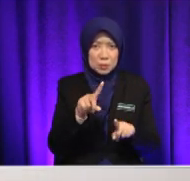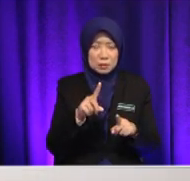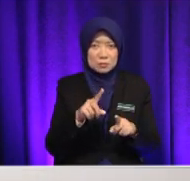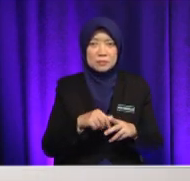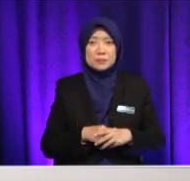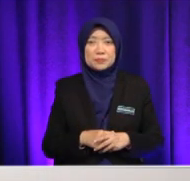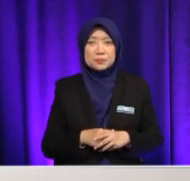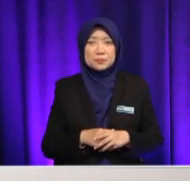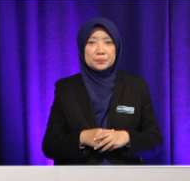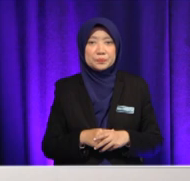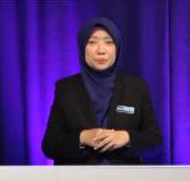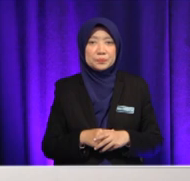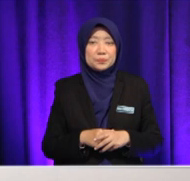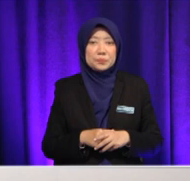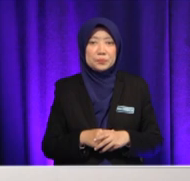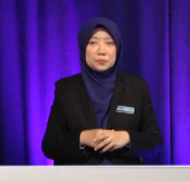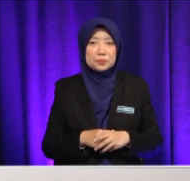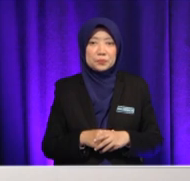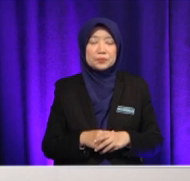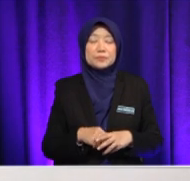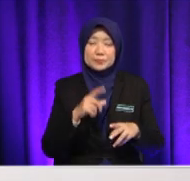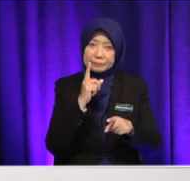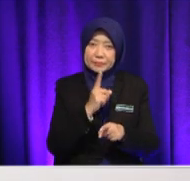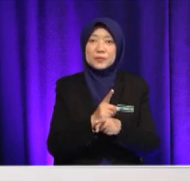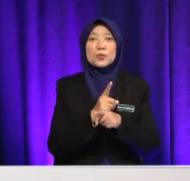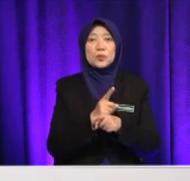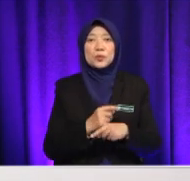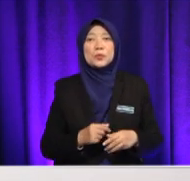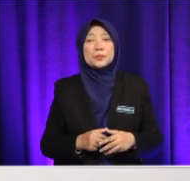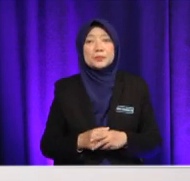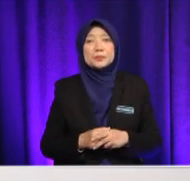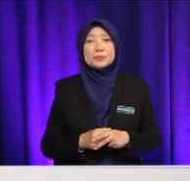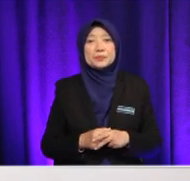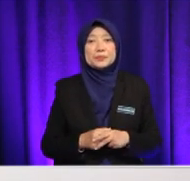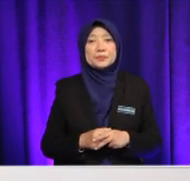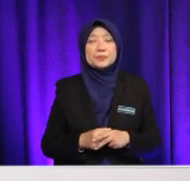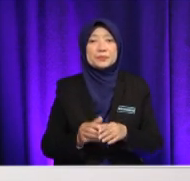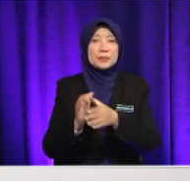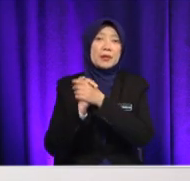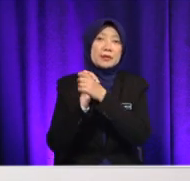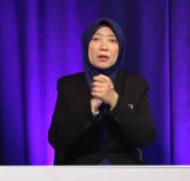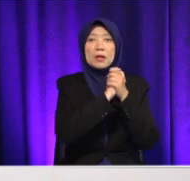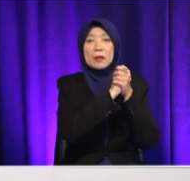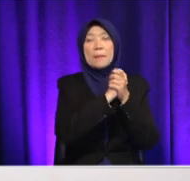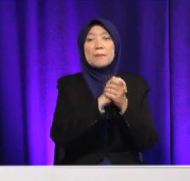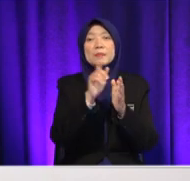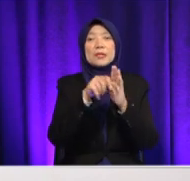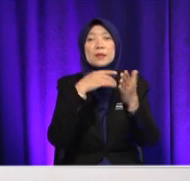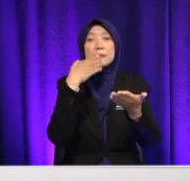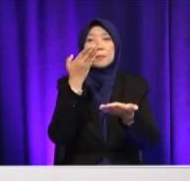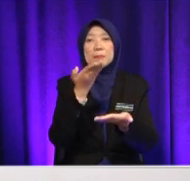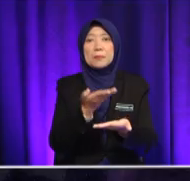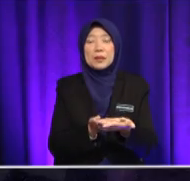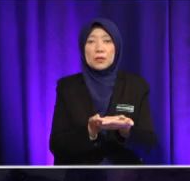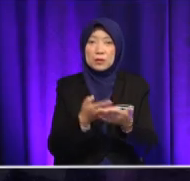cikgu sediakan. Ya, cikgu. Okey, tepat sekali. Tahniah. Okay. Memang terbaik. Okey, terima kasih cikgu. Nak saya